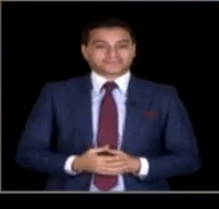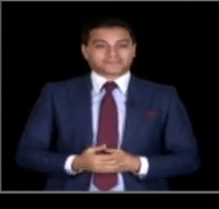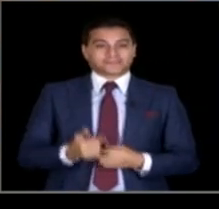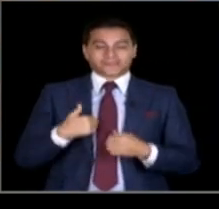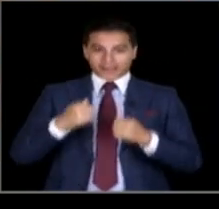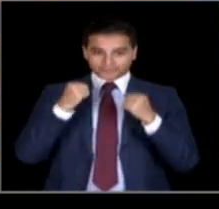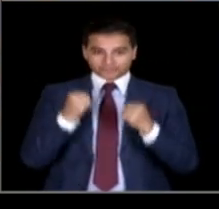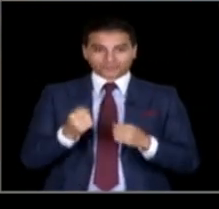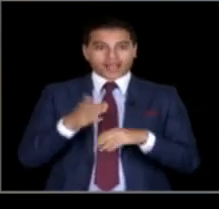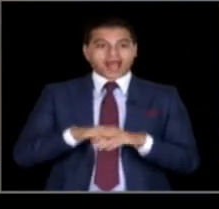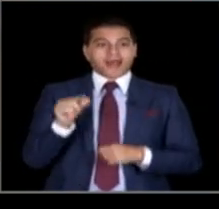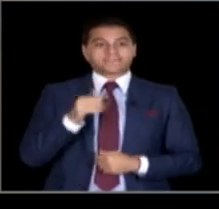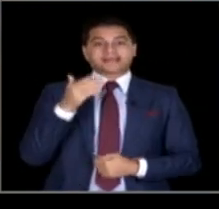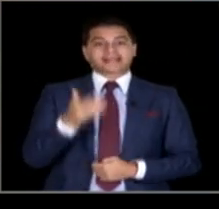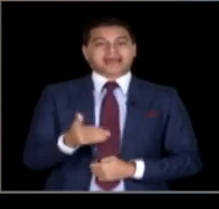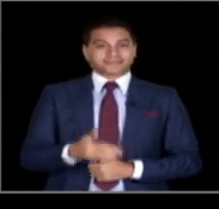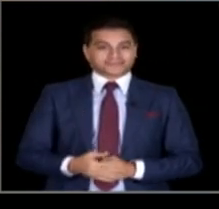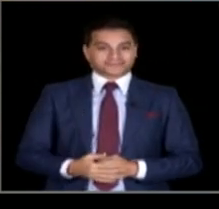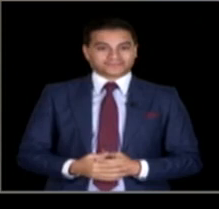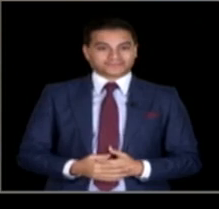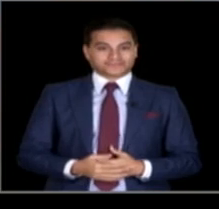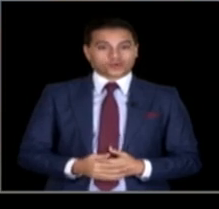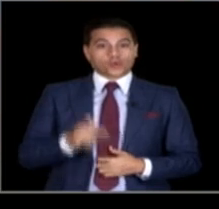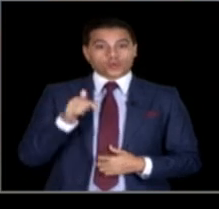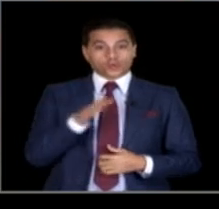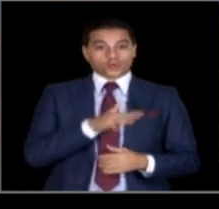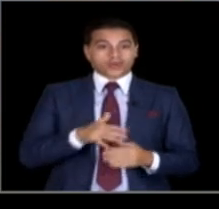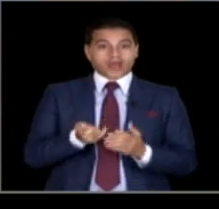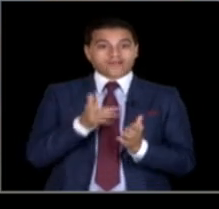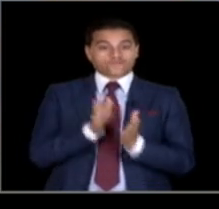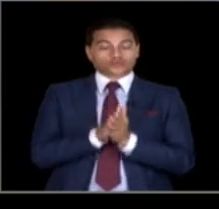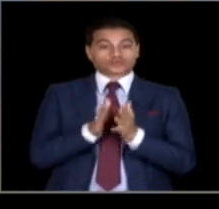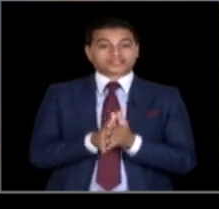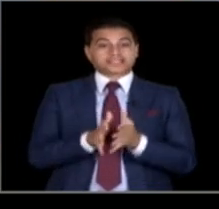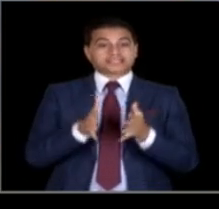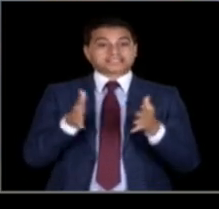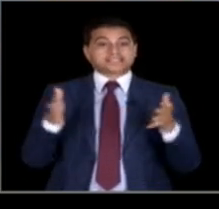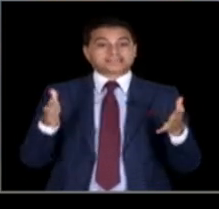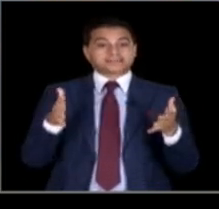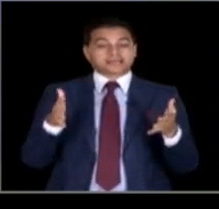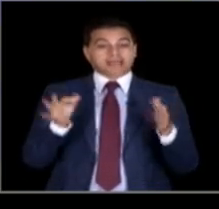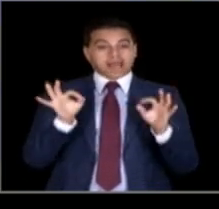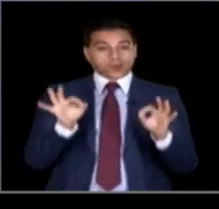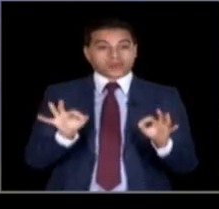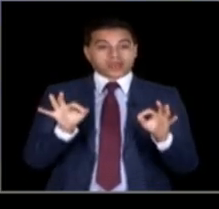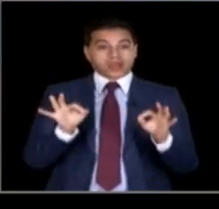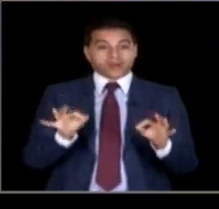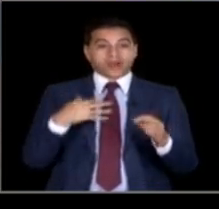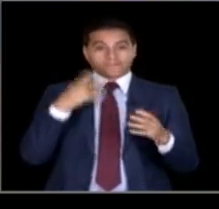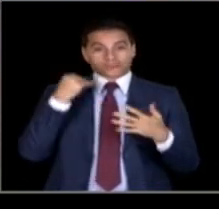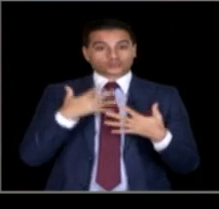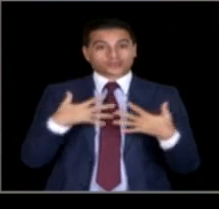أسعد ممامك، وده الشرف بكبير أوي أوي أكون